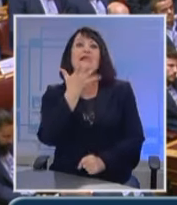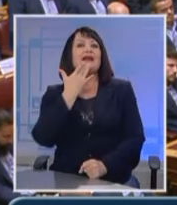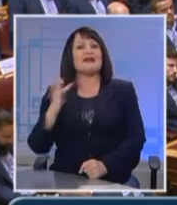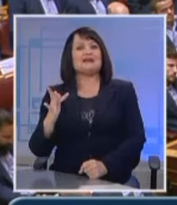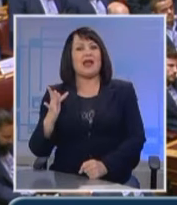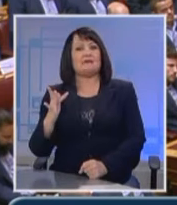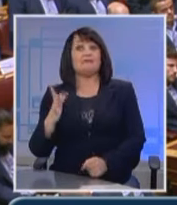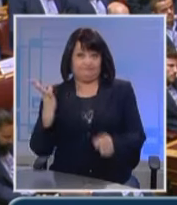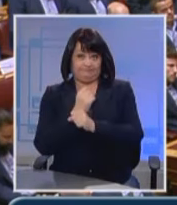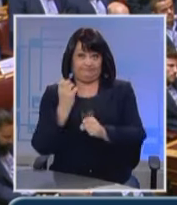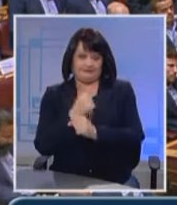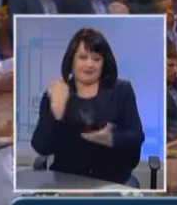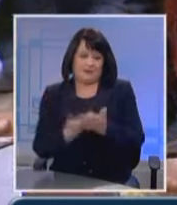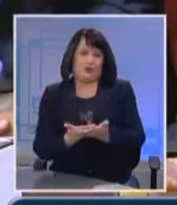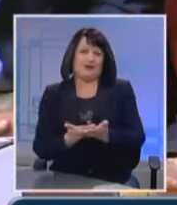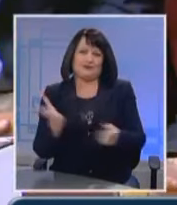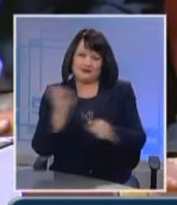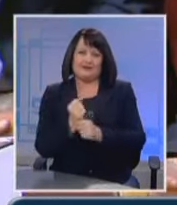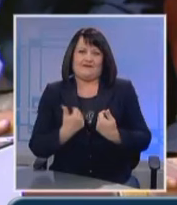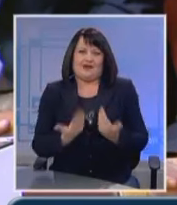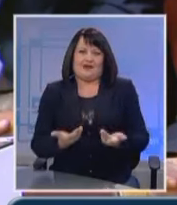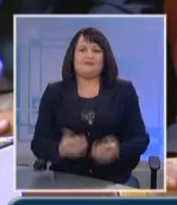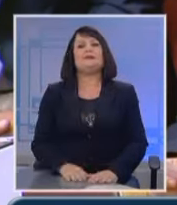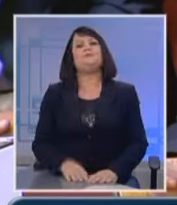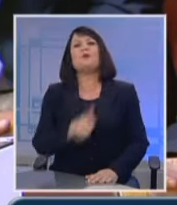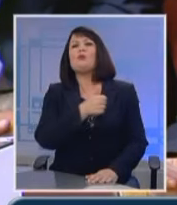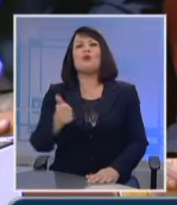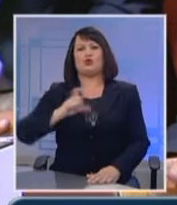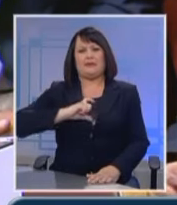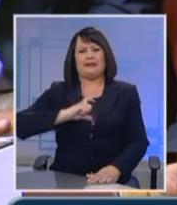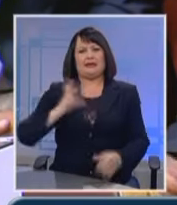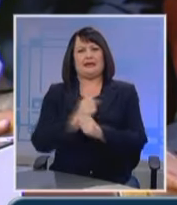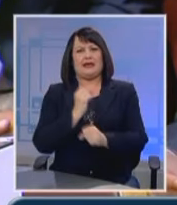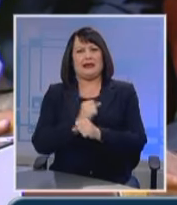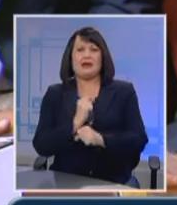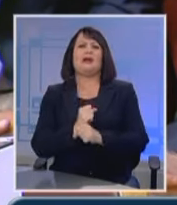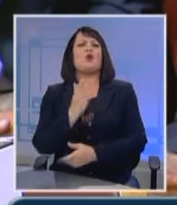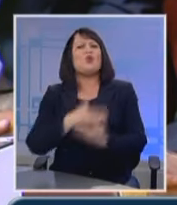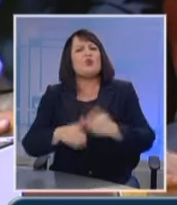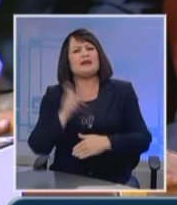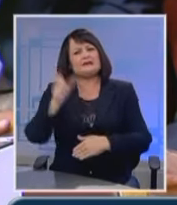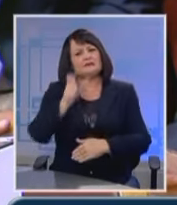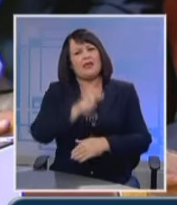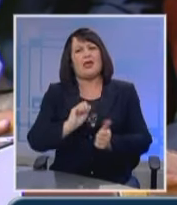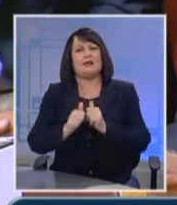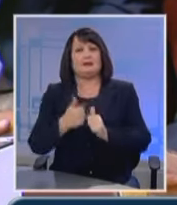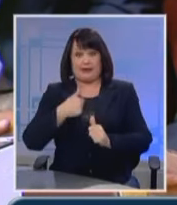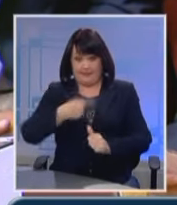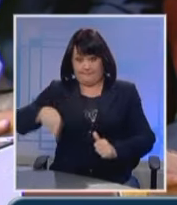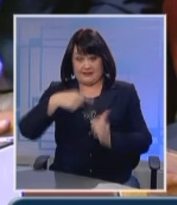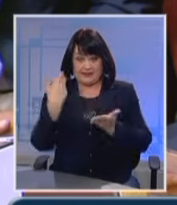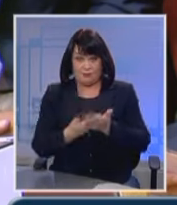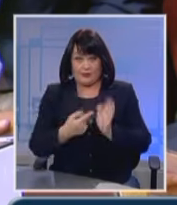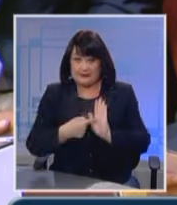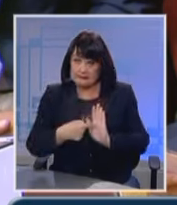το αποδεικνύει περίτρανα. Πέρα όμως από τα μετάλλια που είναι επιβράβευση των κόπων κάθε αθλητή, εμείς οι ίδιοι αθλητές αποδεικνύουμε και